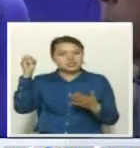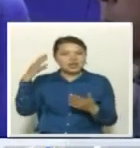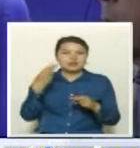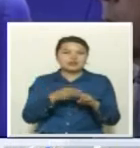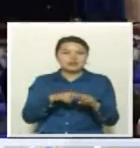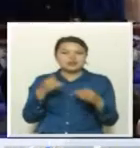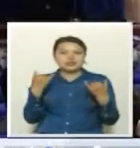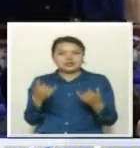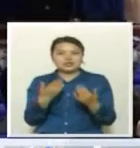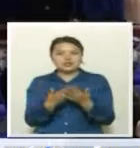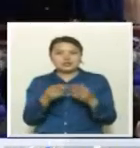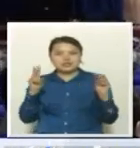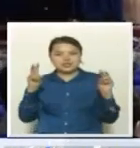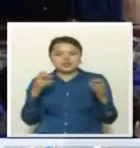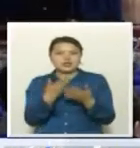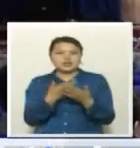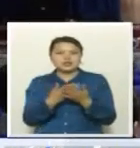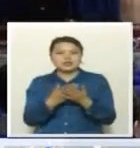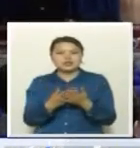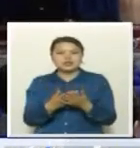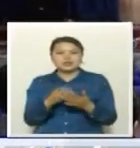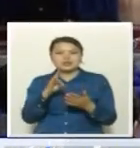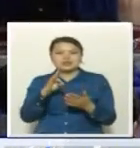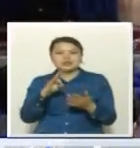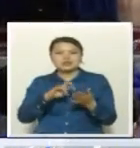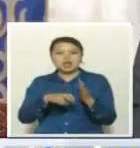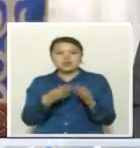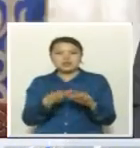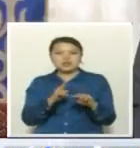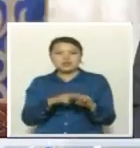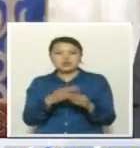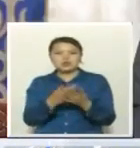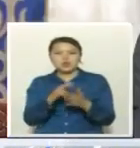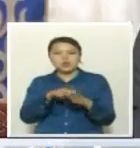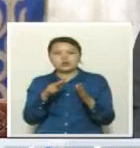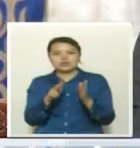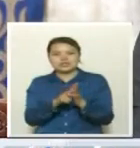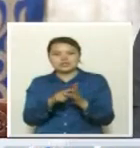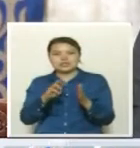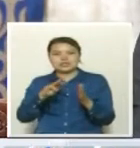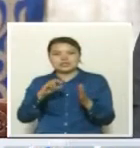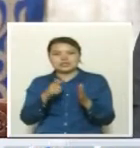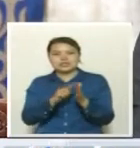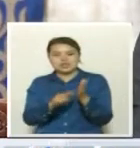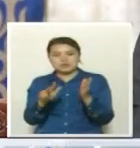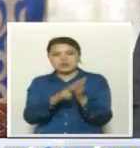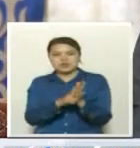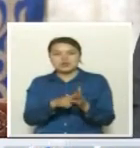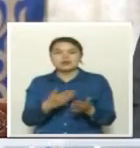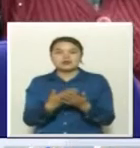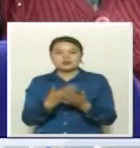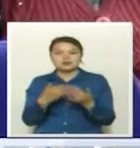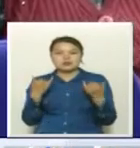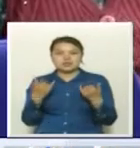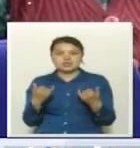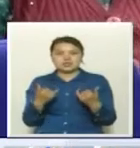тарифі салық төлемдерін қоспағанда 18-78 теңгені құрайды. Серіктестік басшысы халықтың тұрмыстық жағдайына байланысты